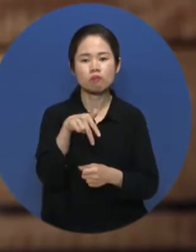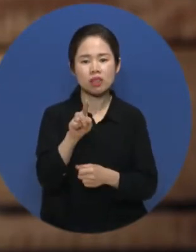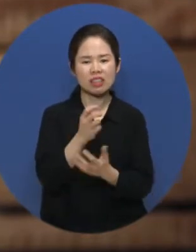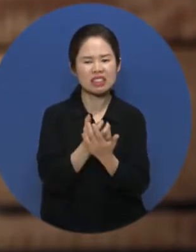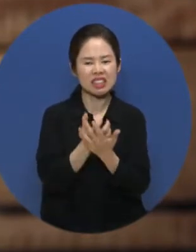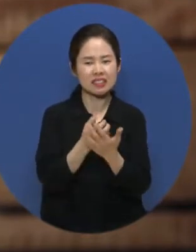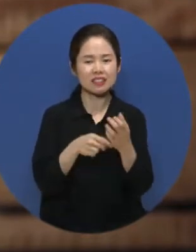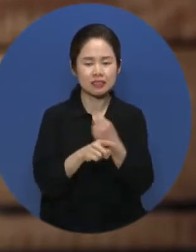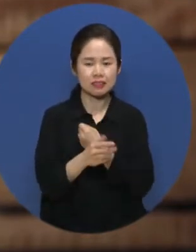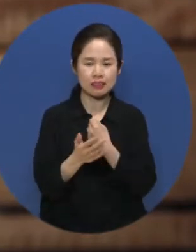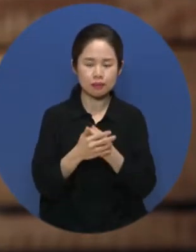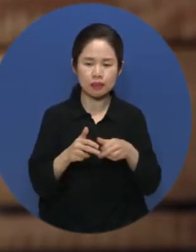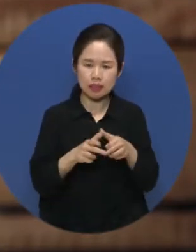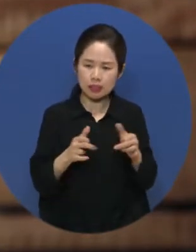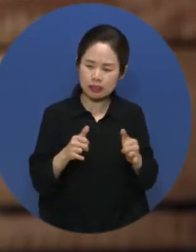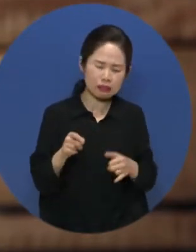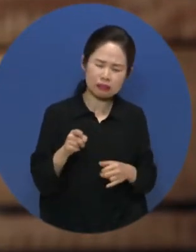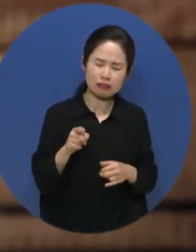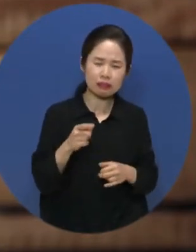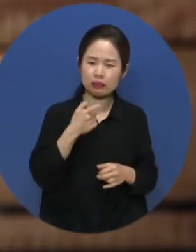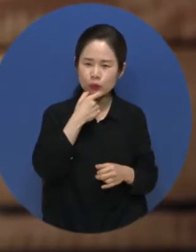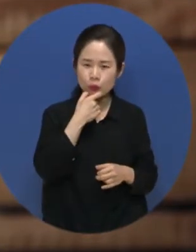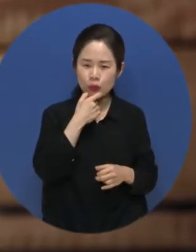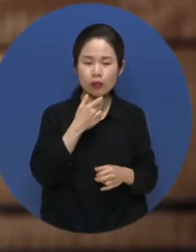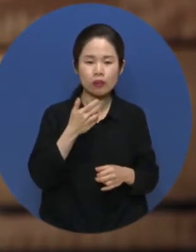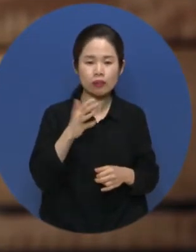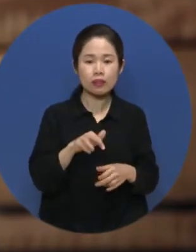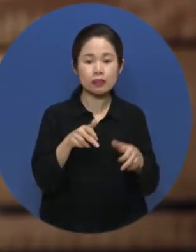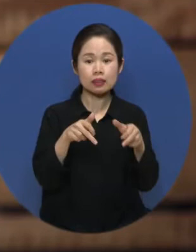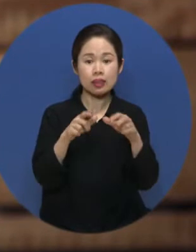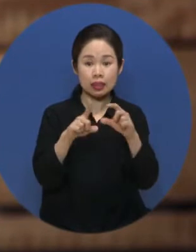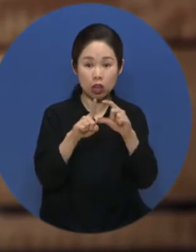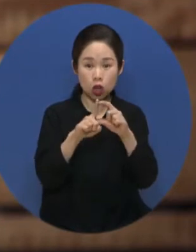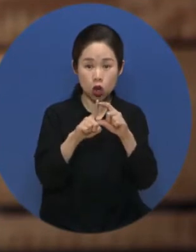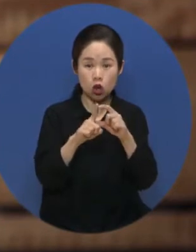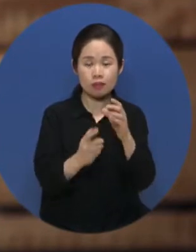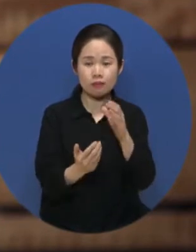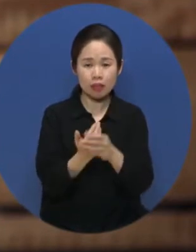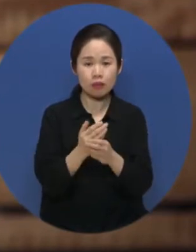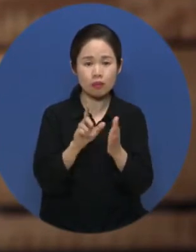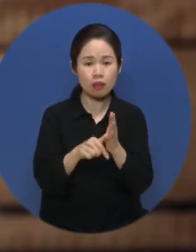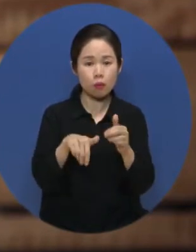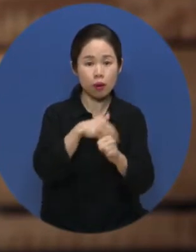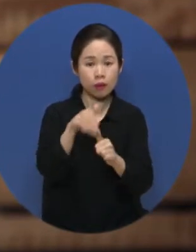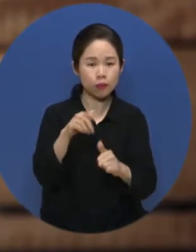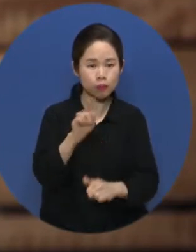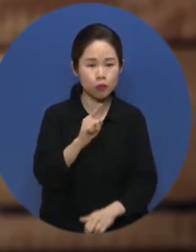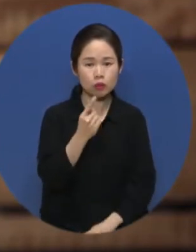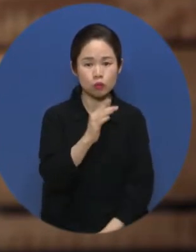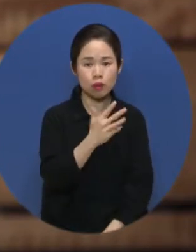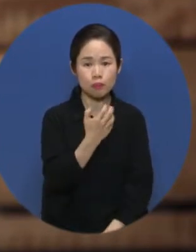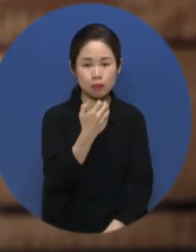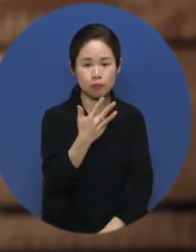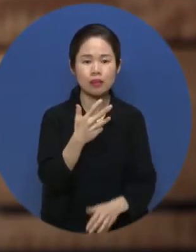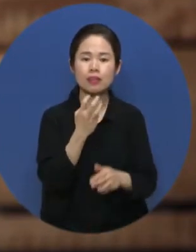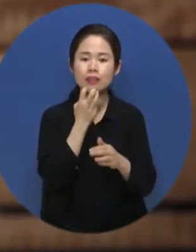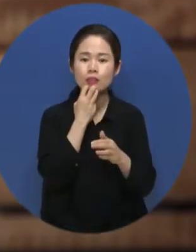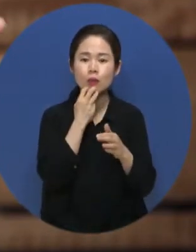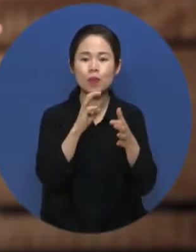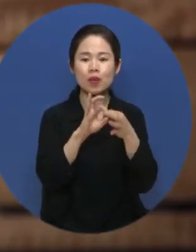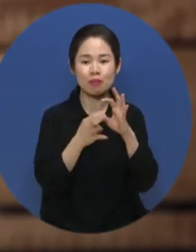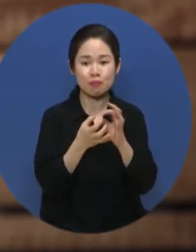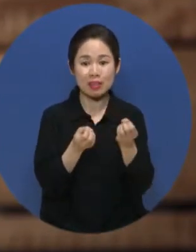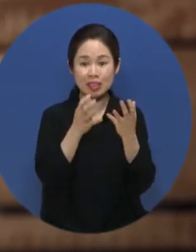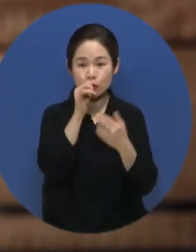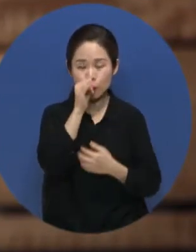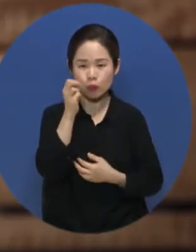이 용어가 나올 때 사회적으로 어떤 변화가 있었냐면은 1988년 서울 올림픽이 있었고 또 장애인 올림픽이 있었습니다. 전